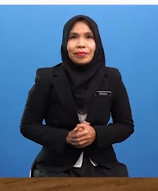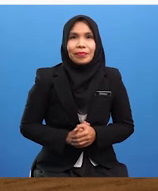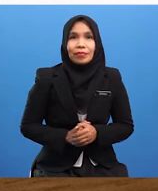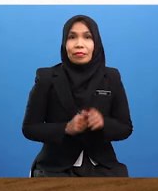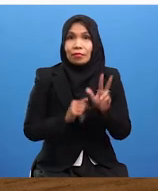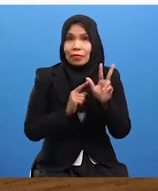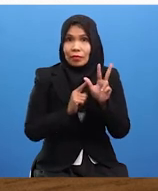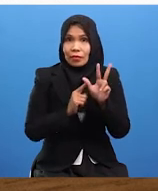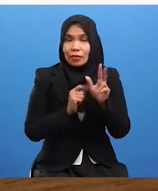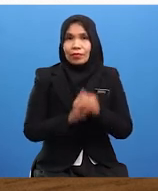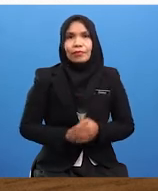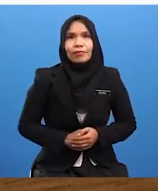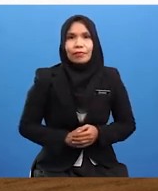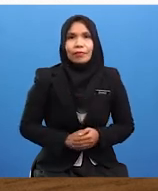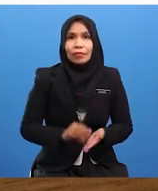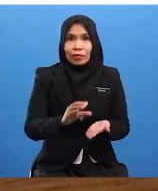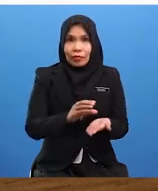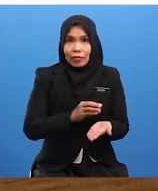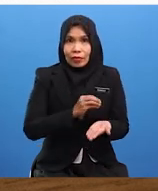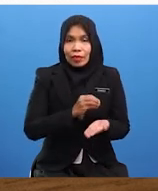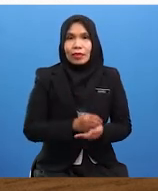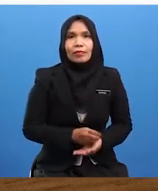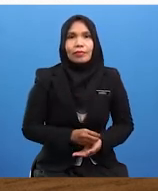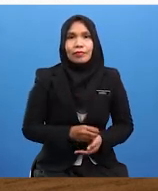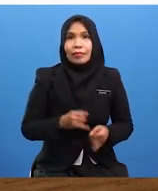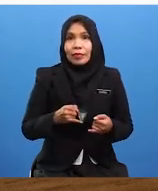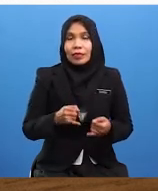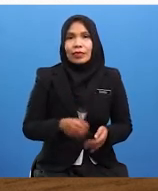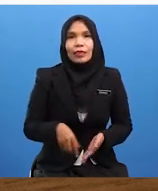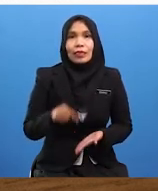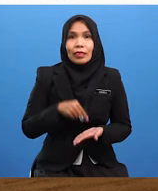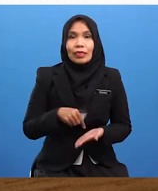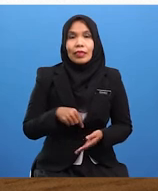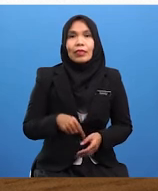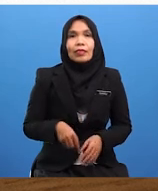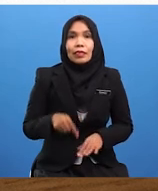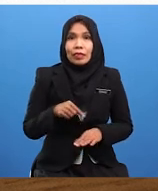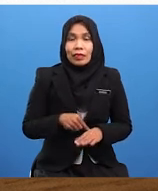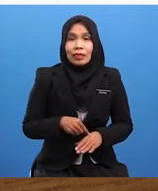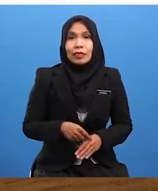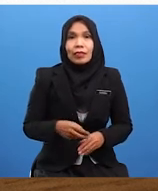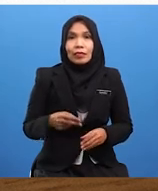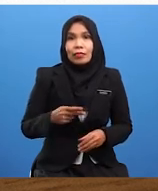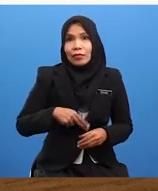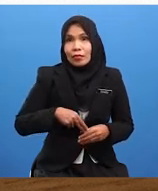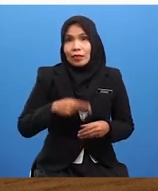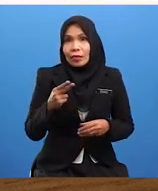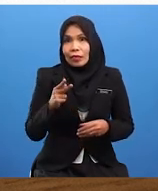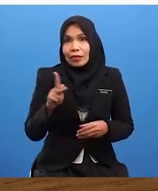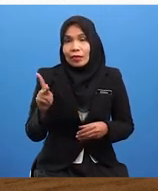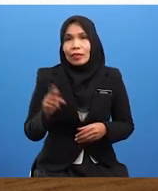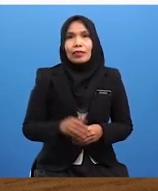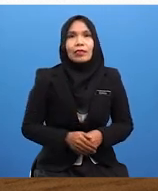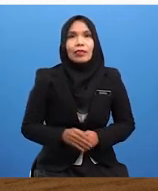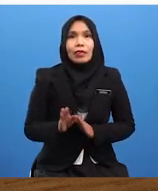3. Cetakan jenis ini dihasilkan berdasarkan sifat penolakan